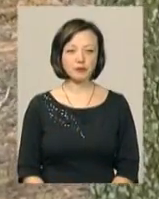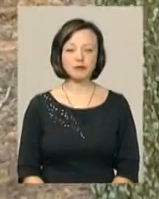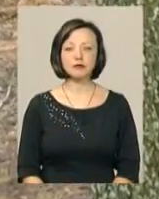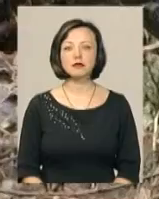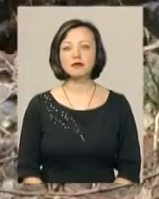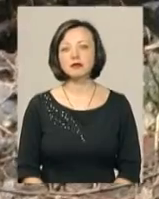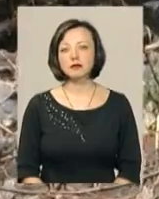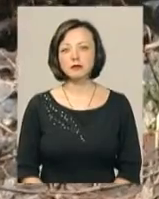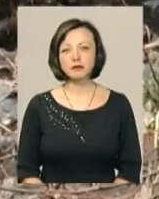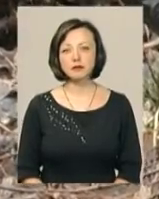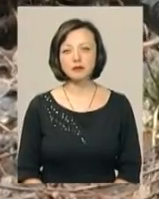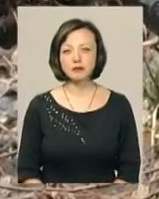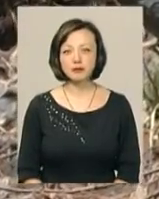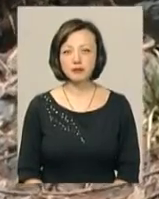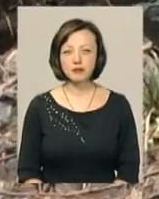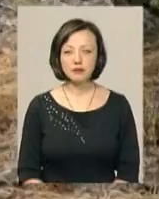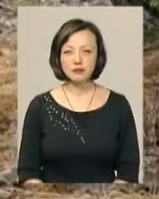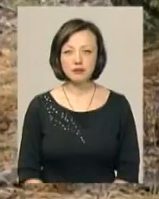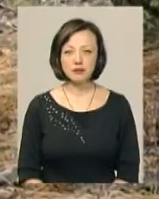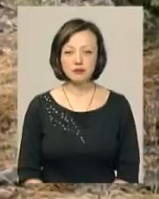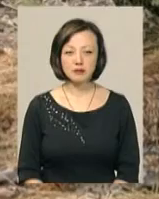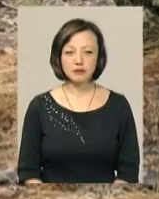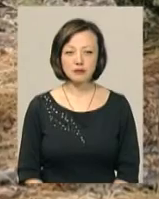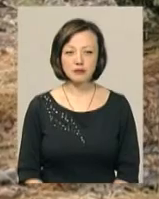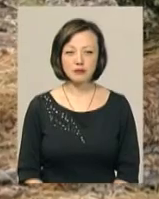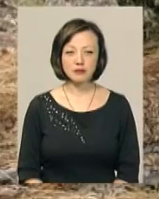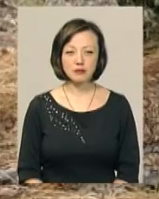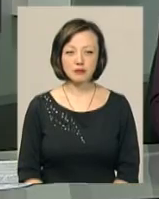Олександр Горішевський, Володимир Паламар, Володимир Саприкін. Новини Поділля. Центр.